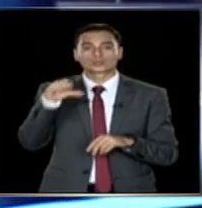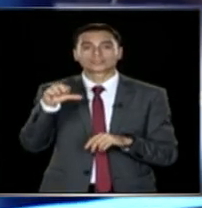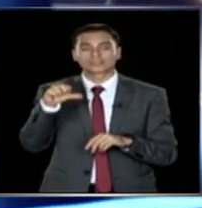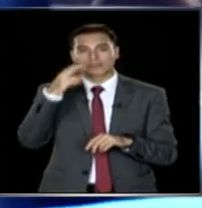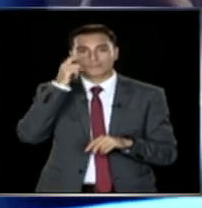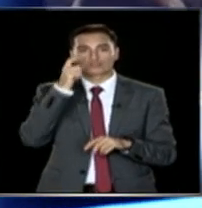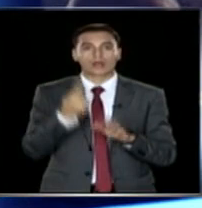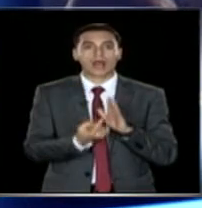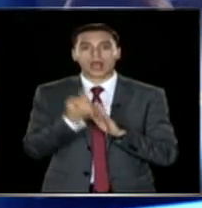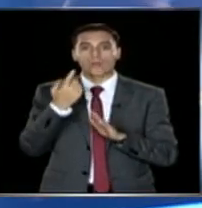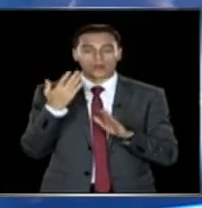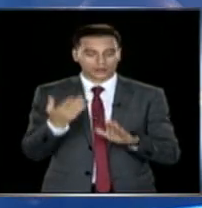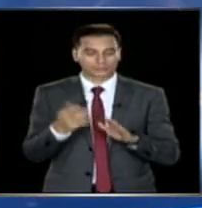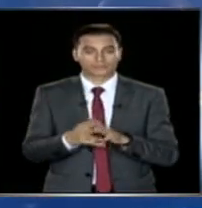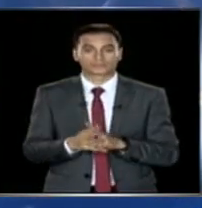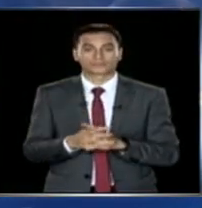1990؟